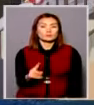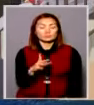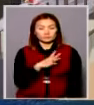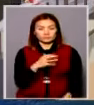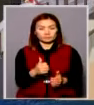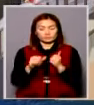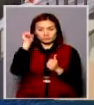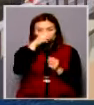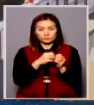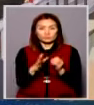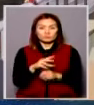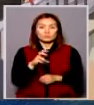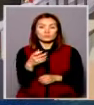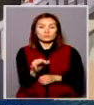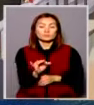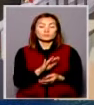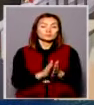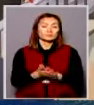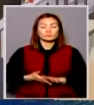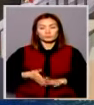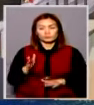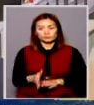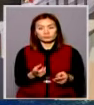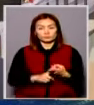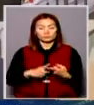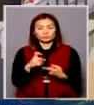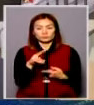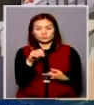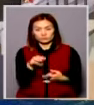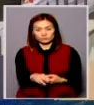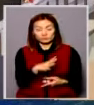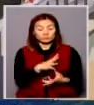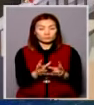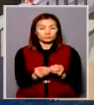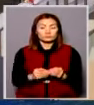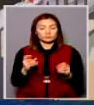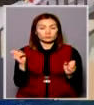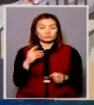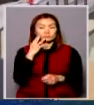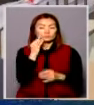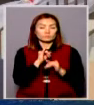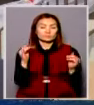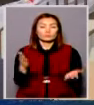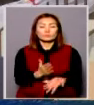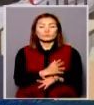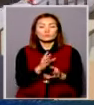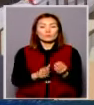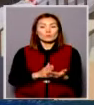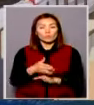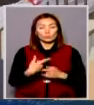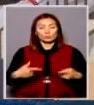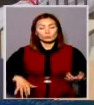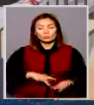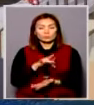каждый год 15 мая мы проводим такие мероприятия в связи со 100-летним юбилеем в этом году она проходит масштабно приезжают гости из других